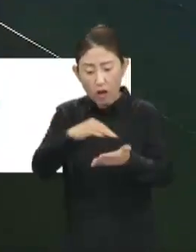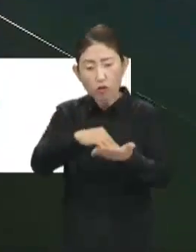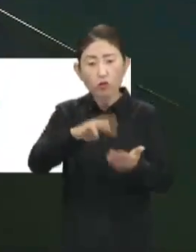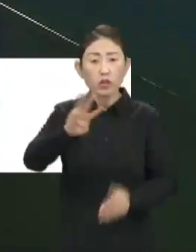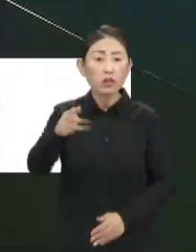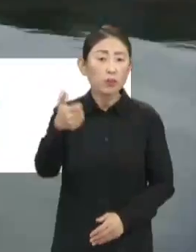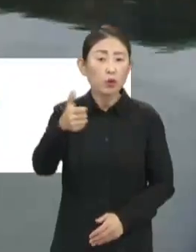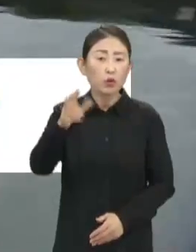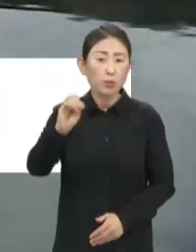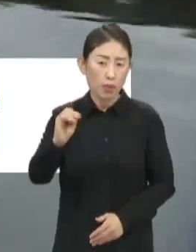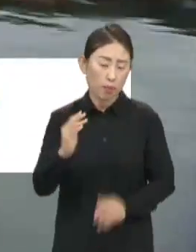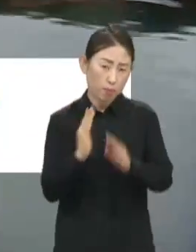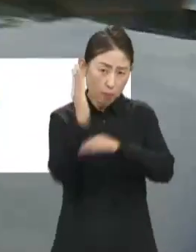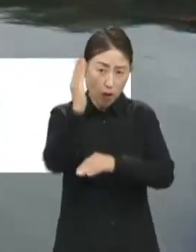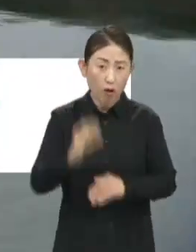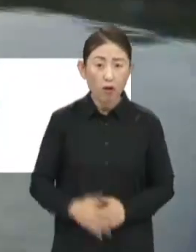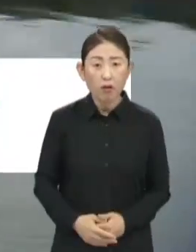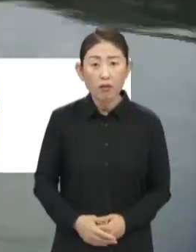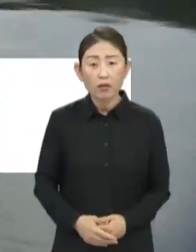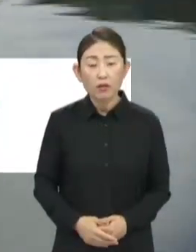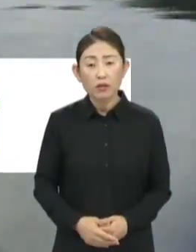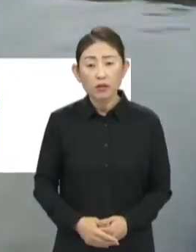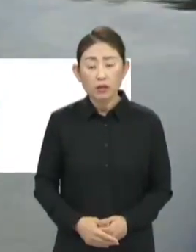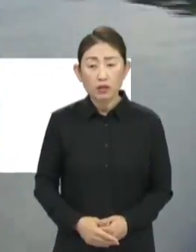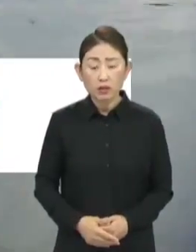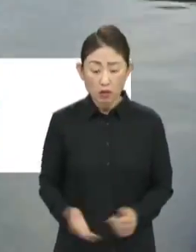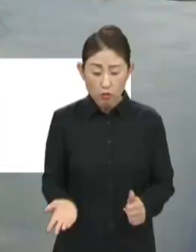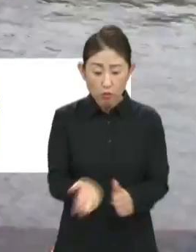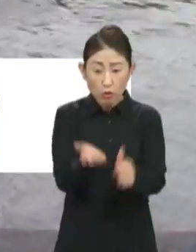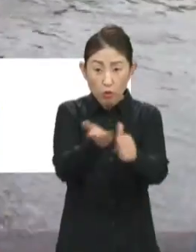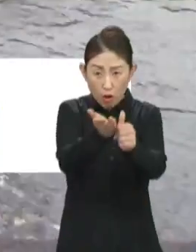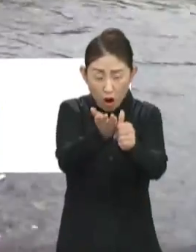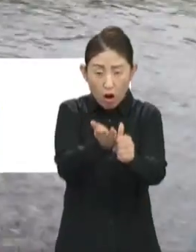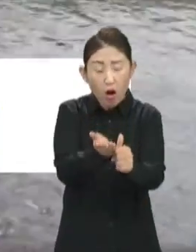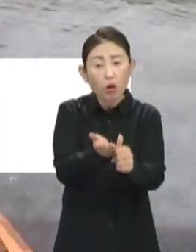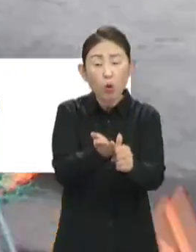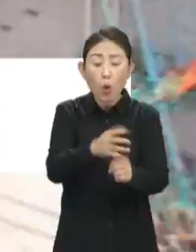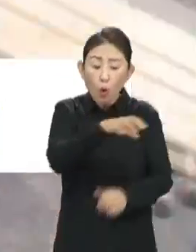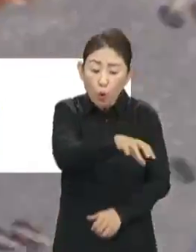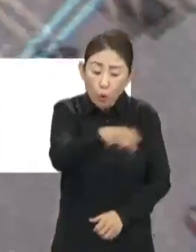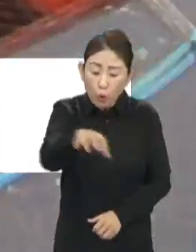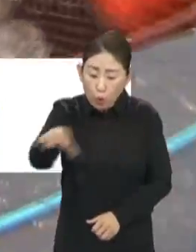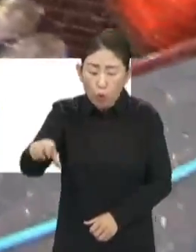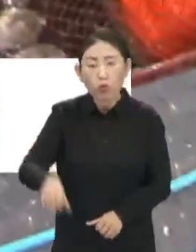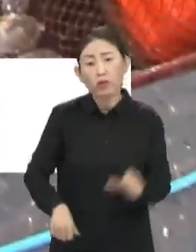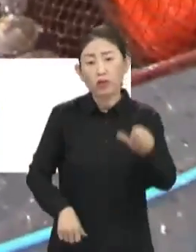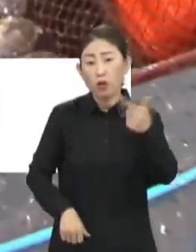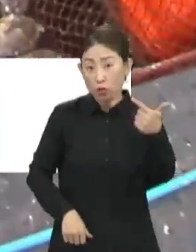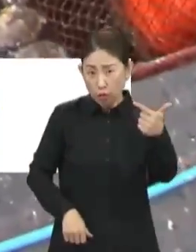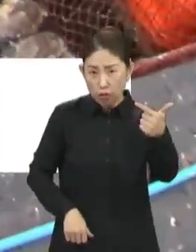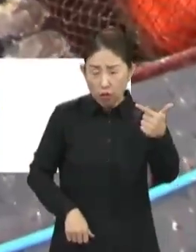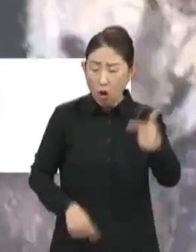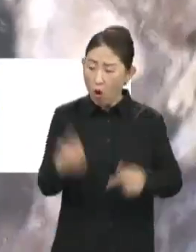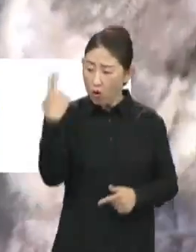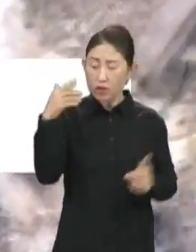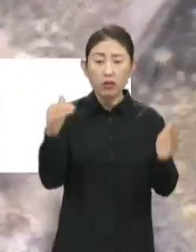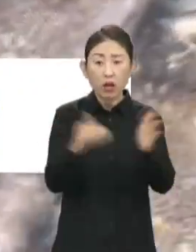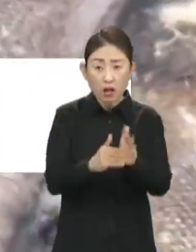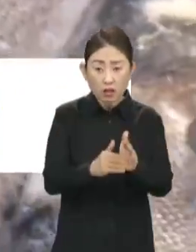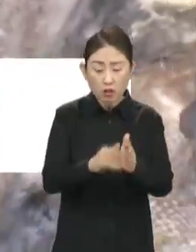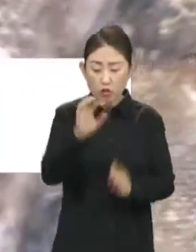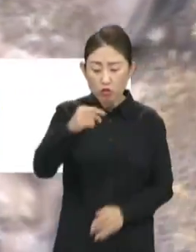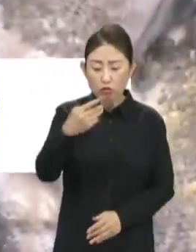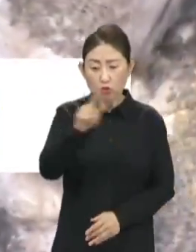마리를 넘어섰습니다 태양군의 신 네개 어가가 참여해 운영하는 여섯 개 양식장에서 어제까지